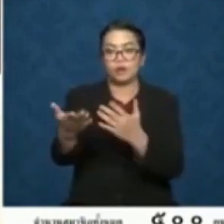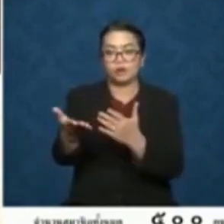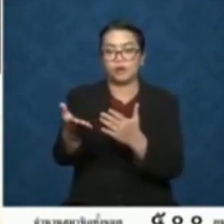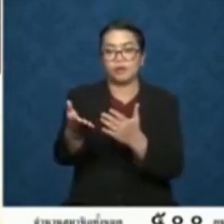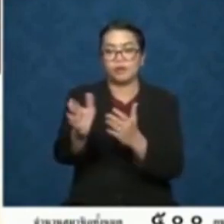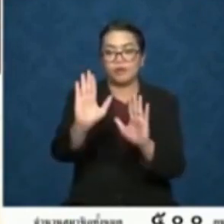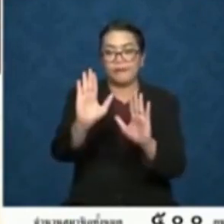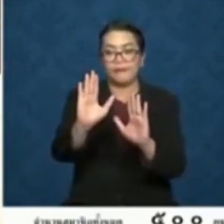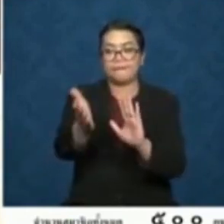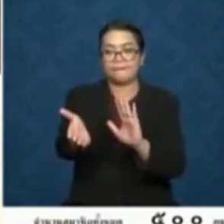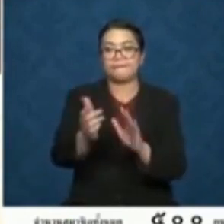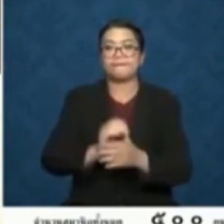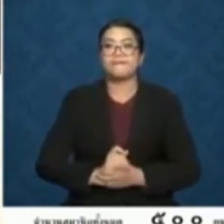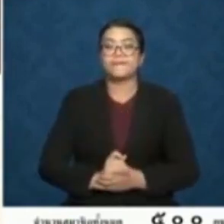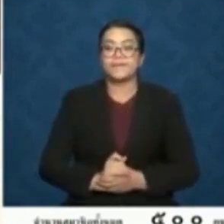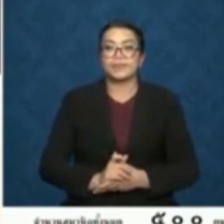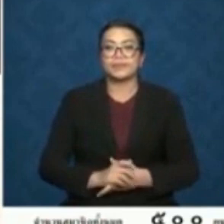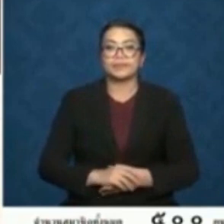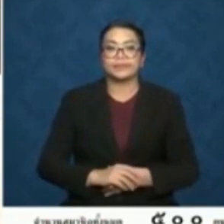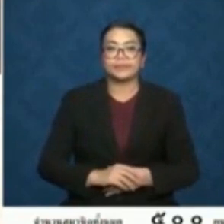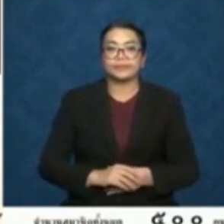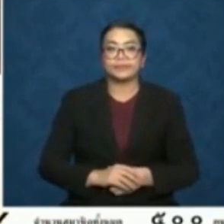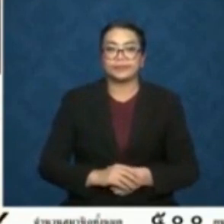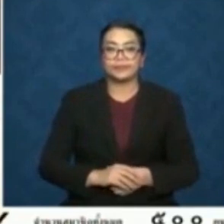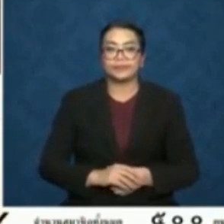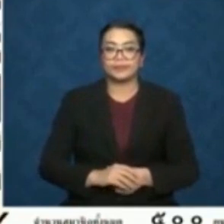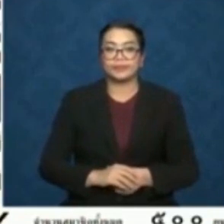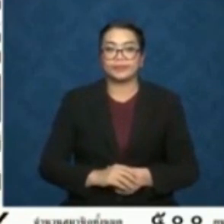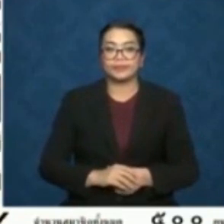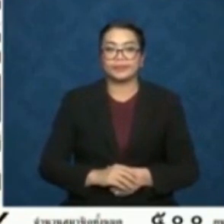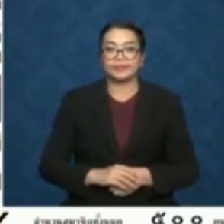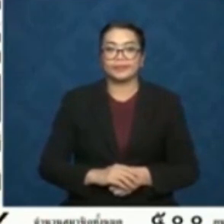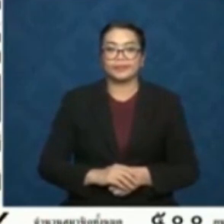เพราะท่านประธานบอกว่าแป๊บเดียวนะ เดี๋ยวท่านต่อครับครับเชิญครับ